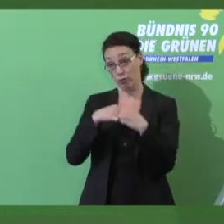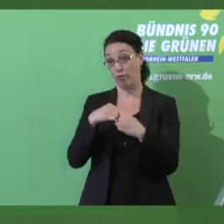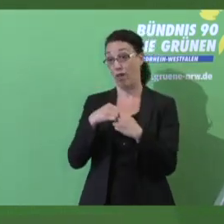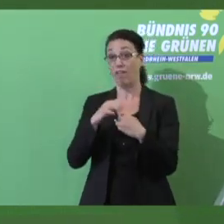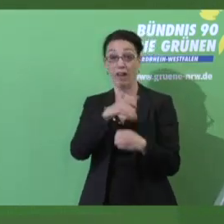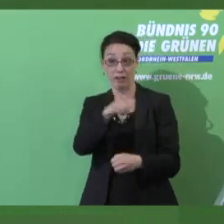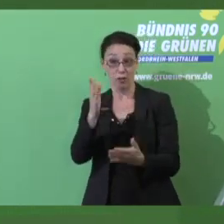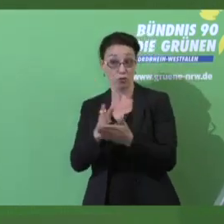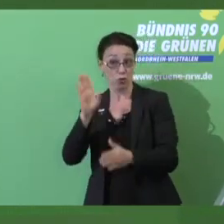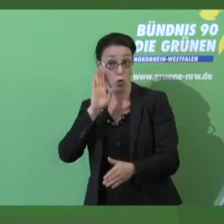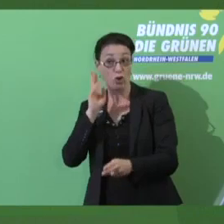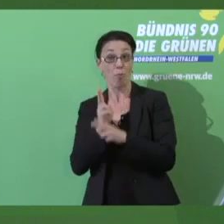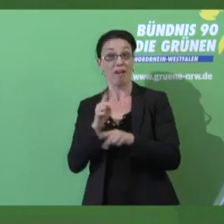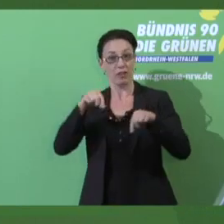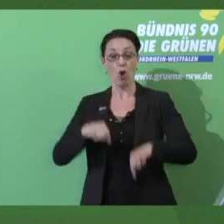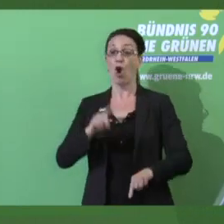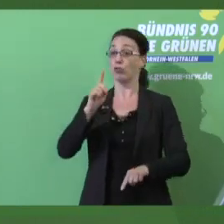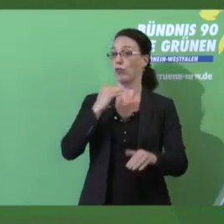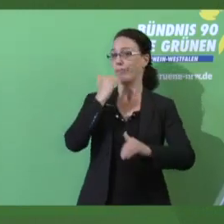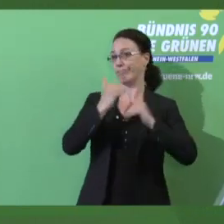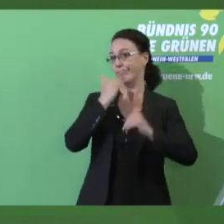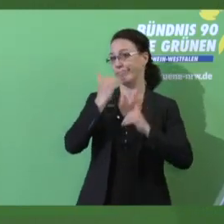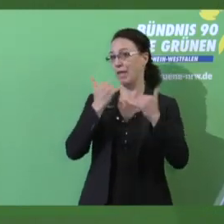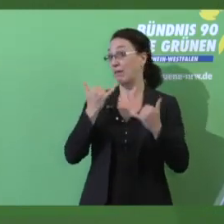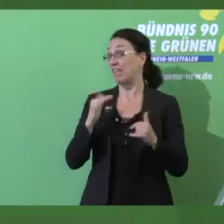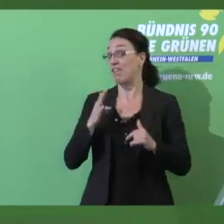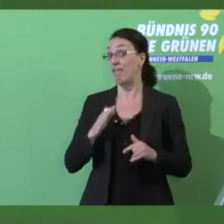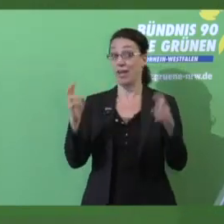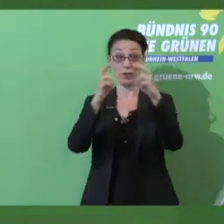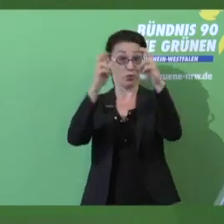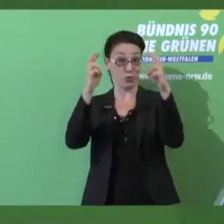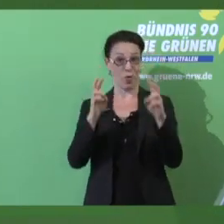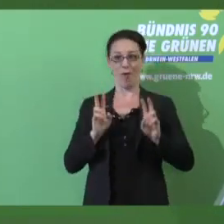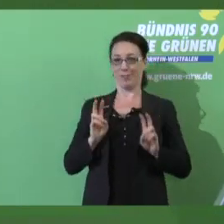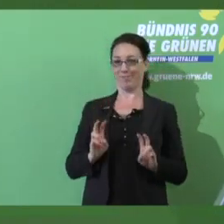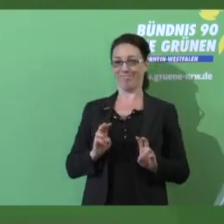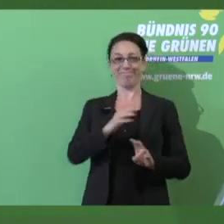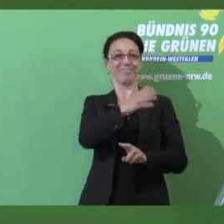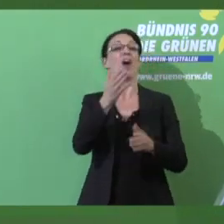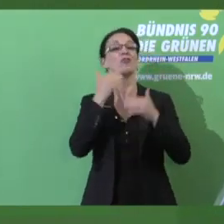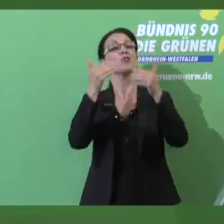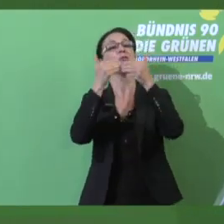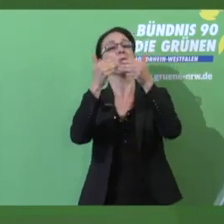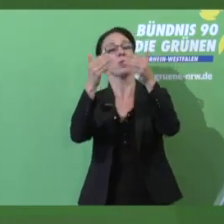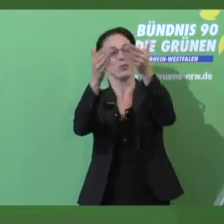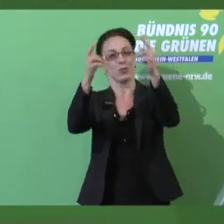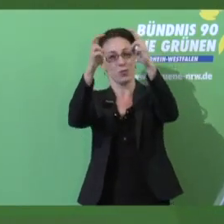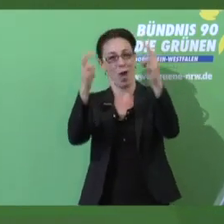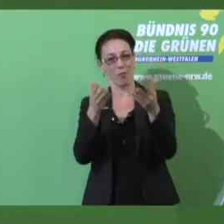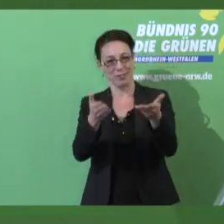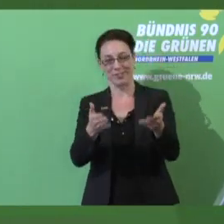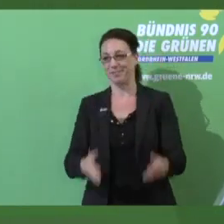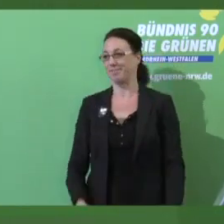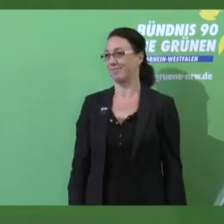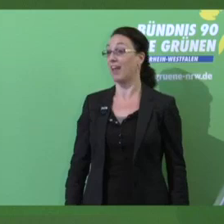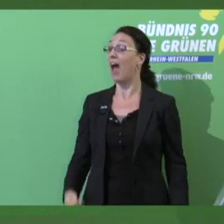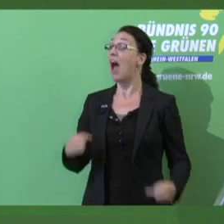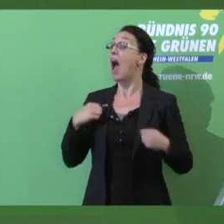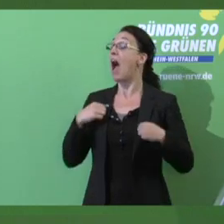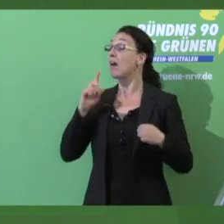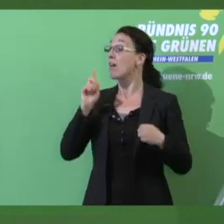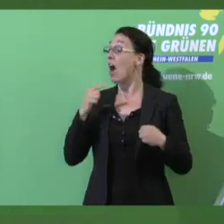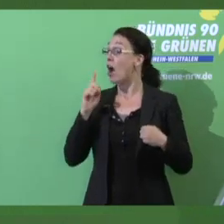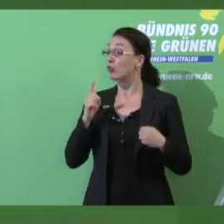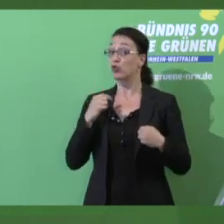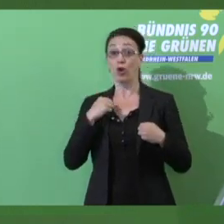einen gesetzten Beitrag gehabt. Vielleicht sitzt er zu Hause. Also, lieber Horst, wir grüßen dich ganz herzlich. Und ich soll auch Grüße ausrichten.